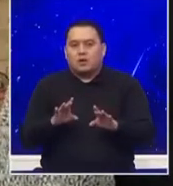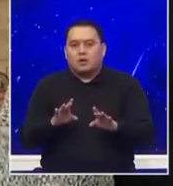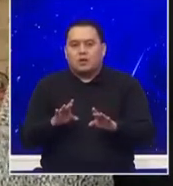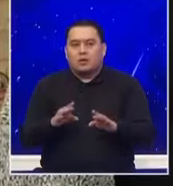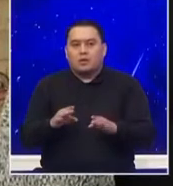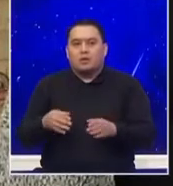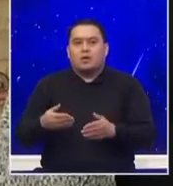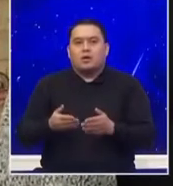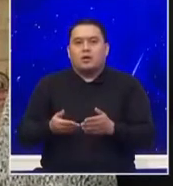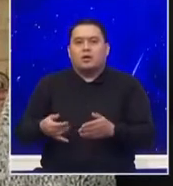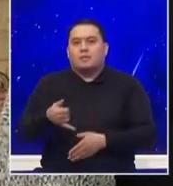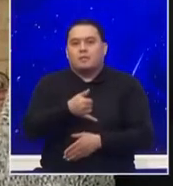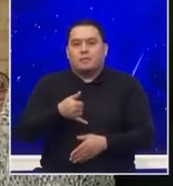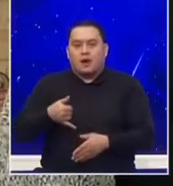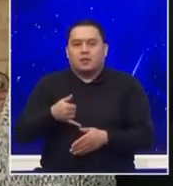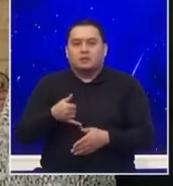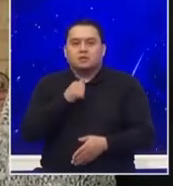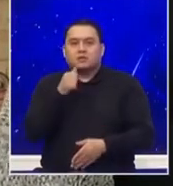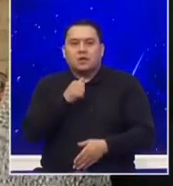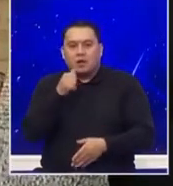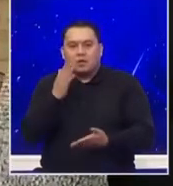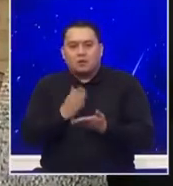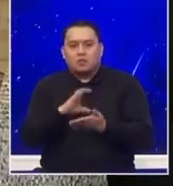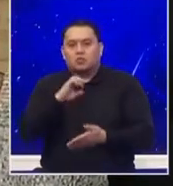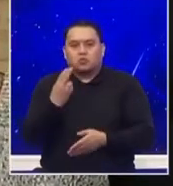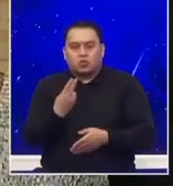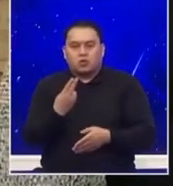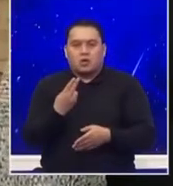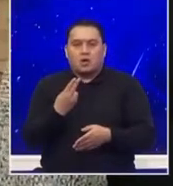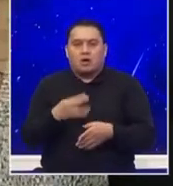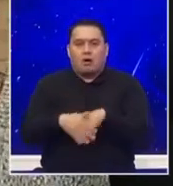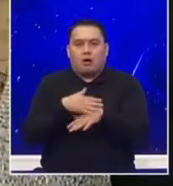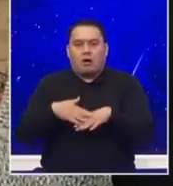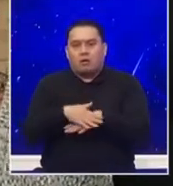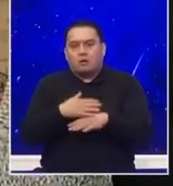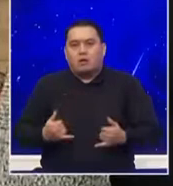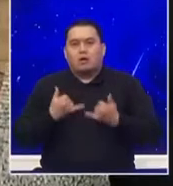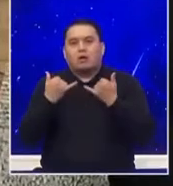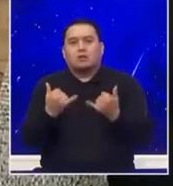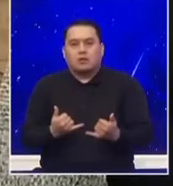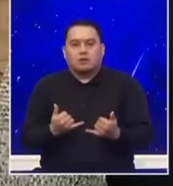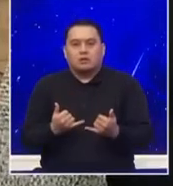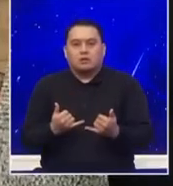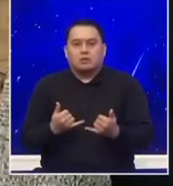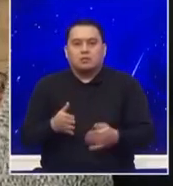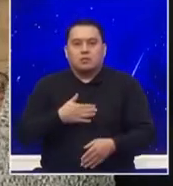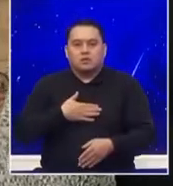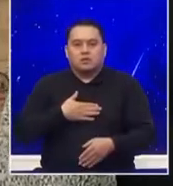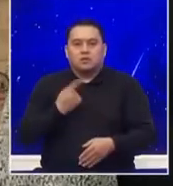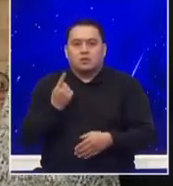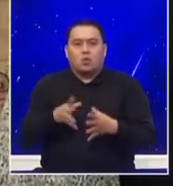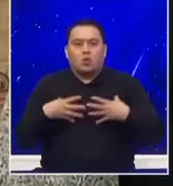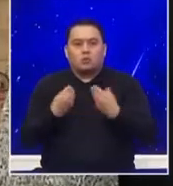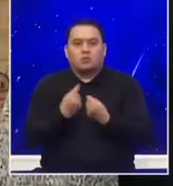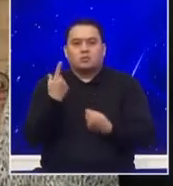май мен қантқа бізде кішкене шектеу бар. Өйткені бұл әлеуметтік товар болғандықтан, халыққа арналған болғандықтан, біз бір отбасына